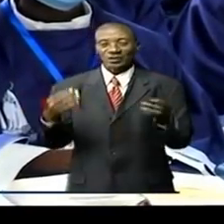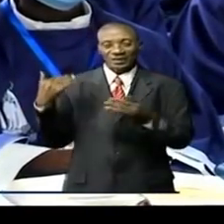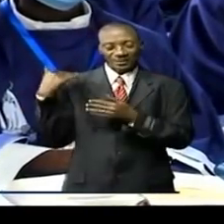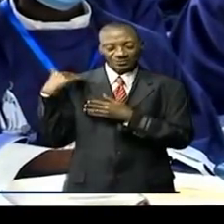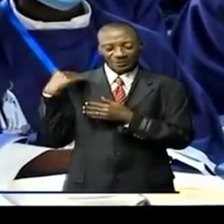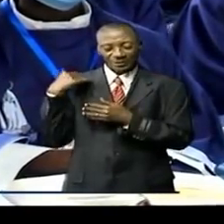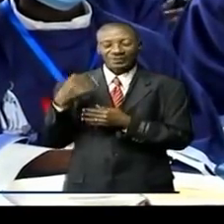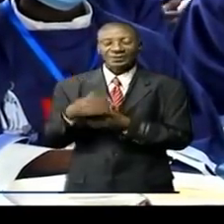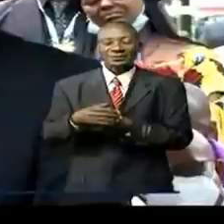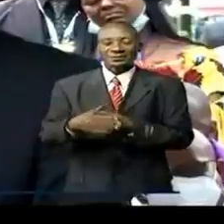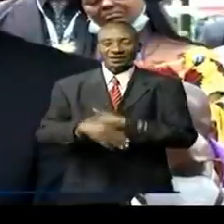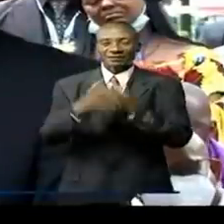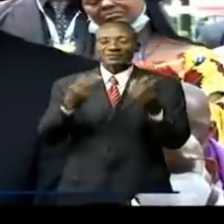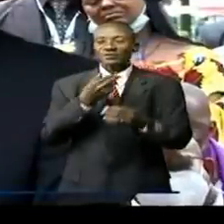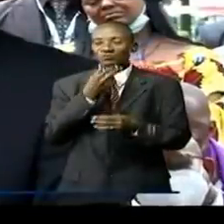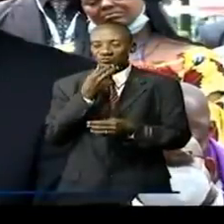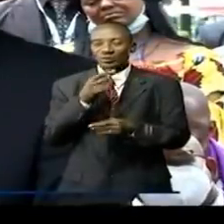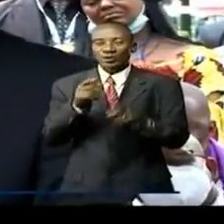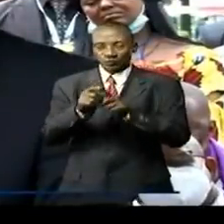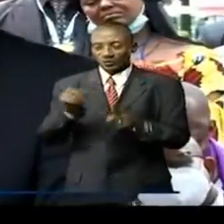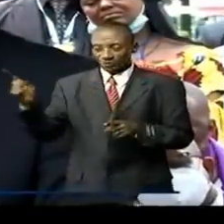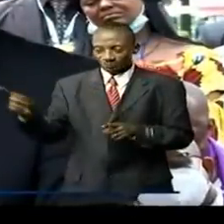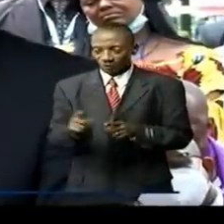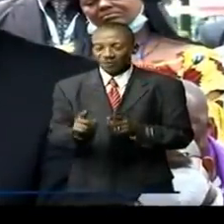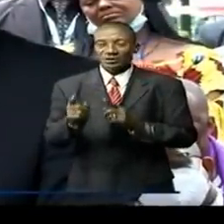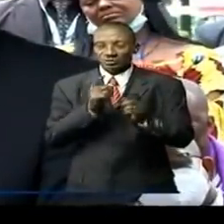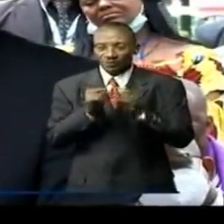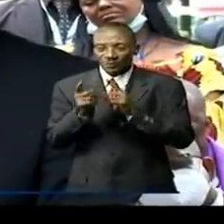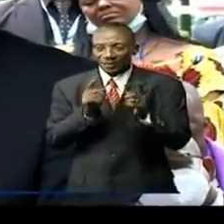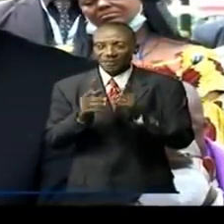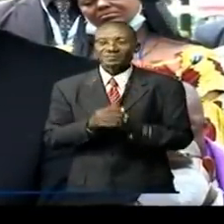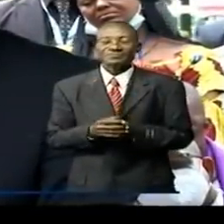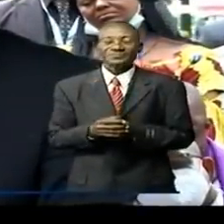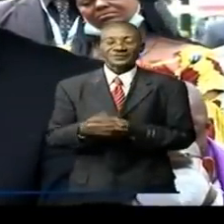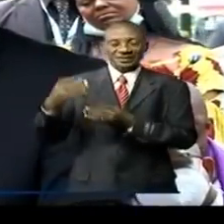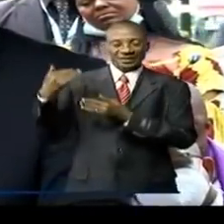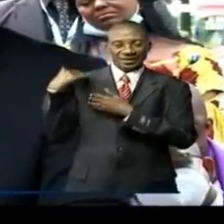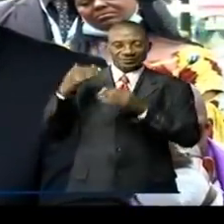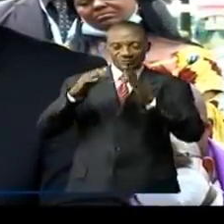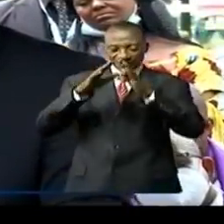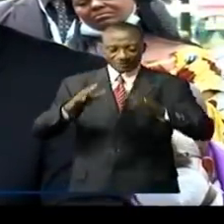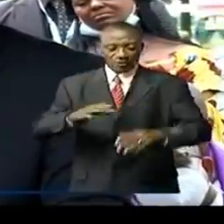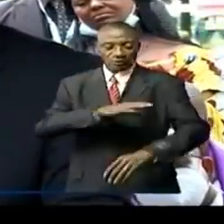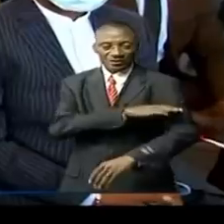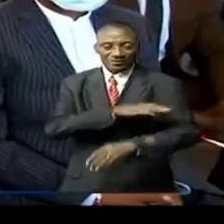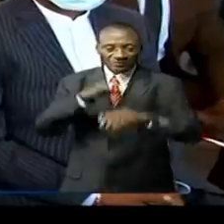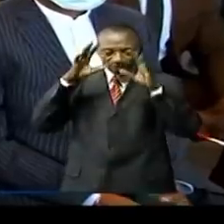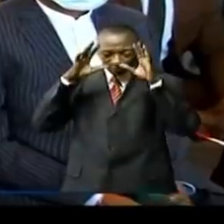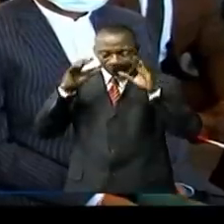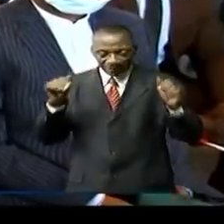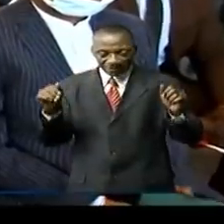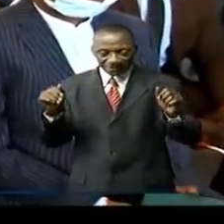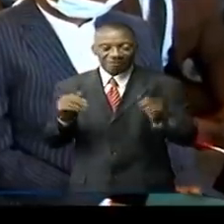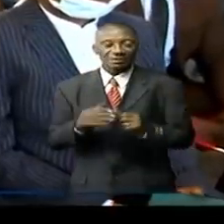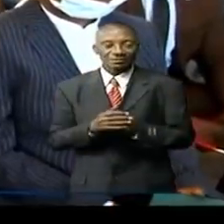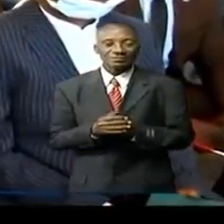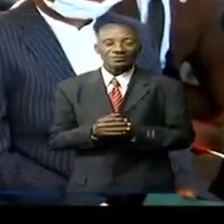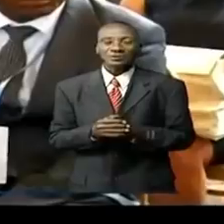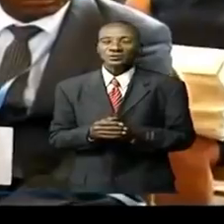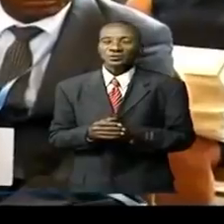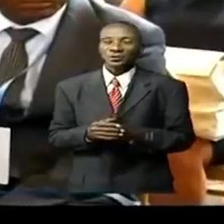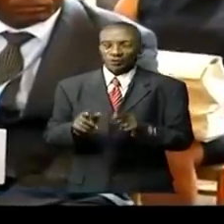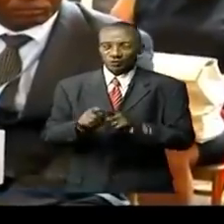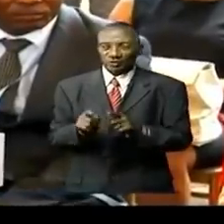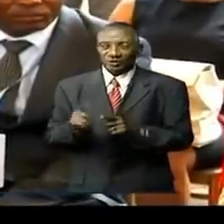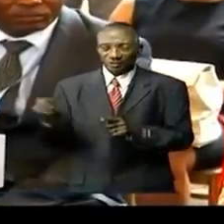son oraison funèbre, le chef de la maison civile, Dr Bruno Mitéyo Nyenge, a rappelé que Alpha Bernard Tumba